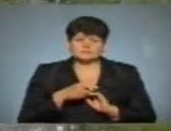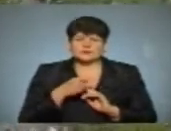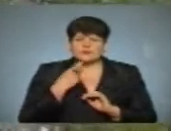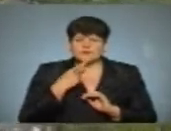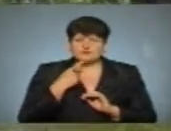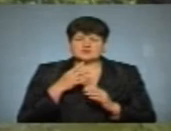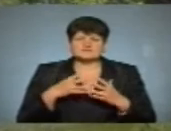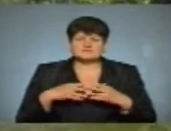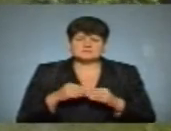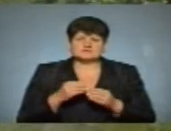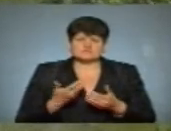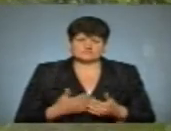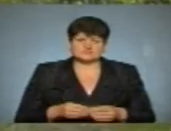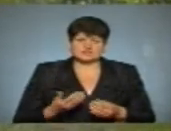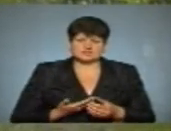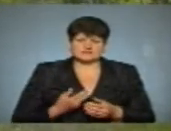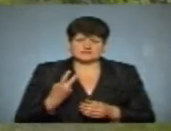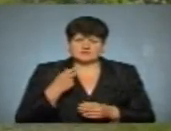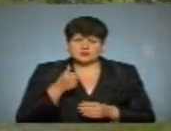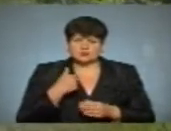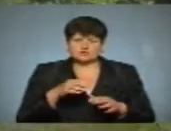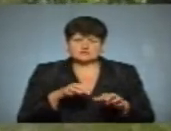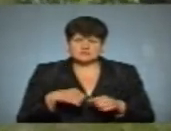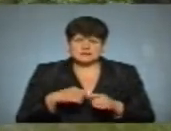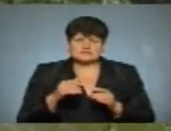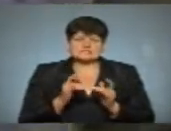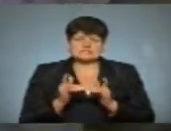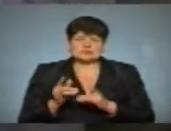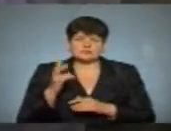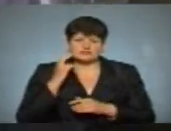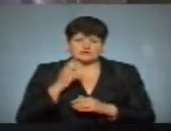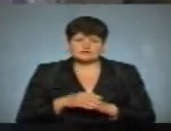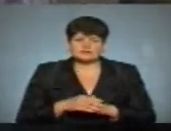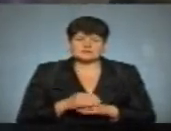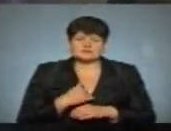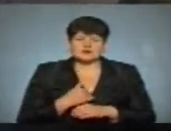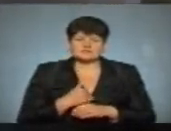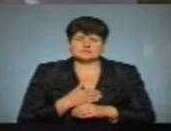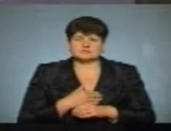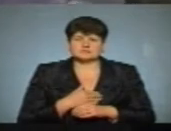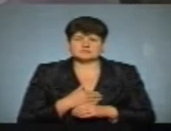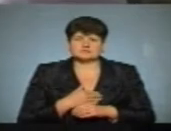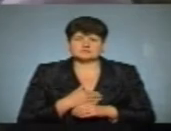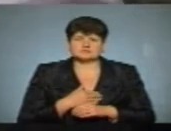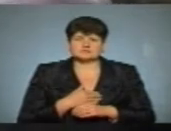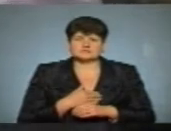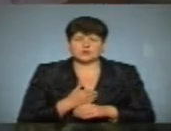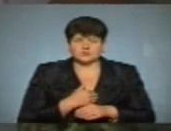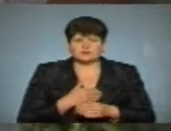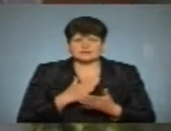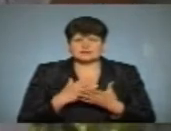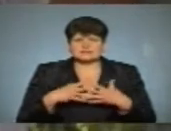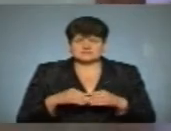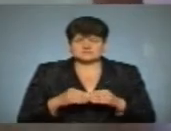сім'ї Гуменюків живе 2 роки. Його забрали з інтернату в Києві. Я б хотів отримати сім'ю і отримав.